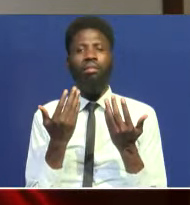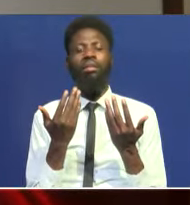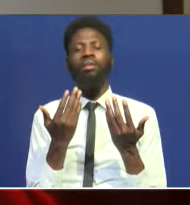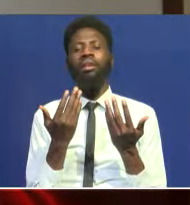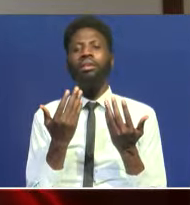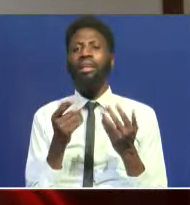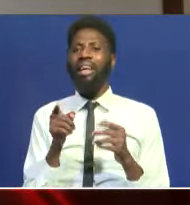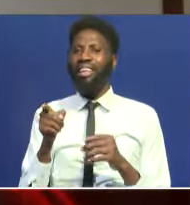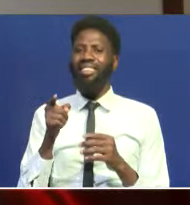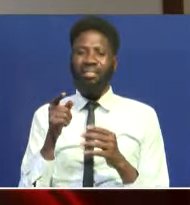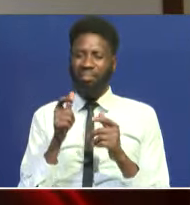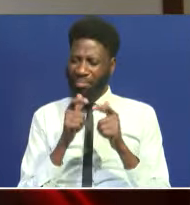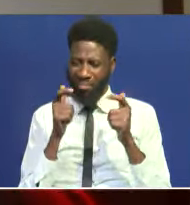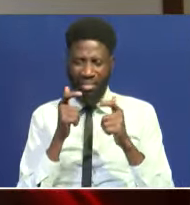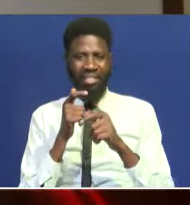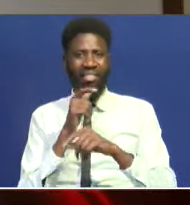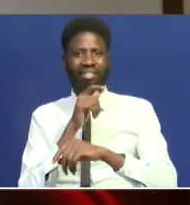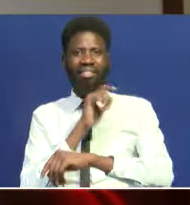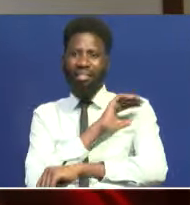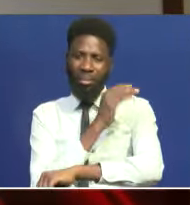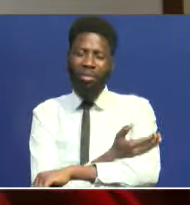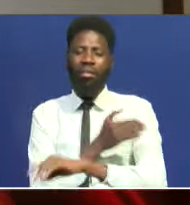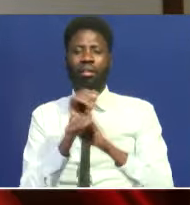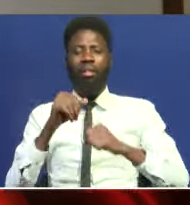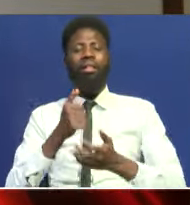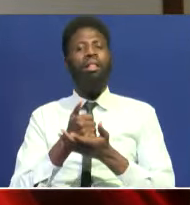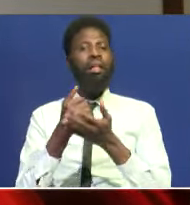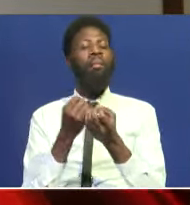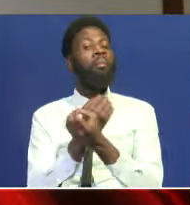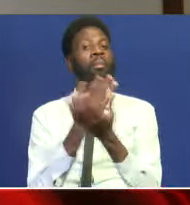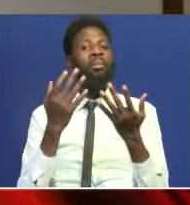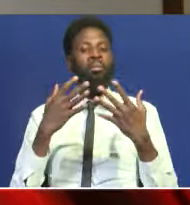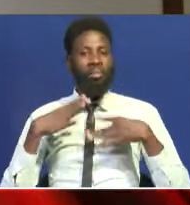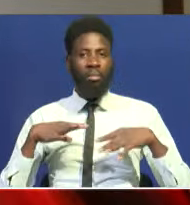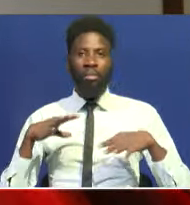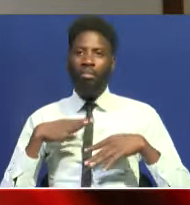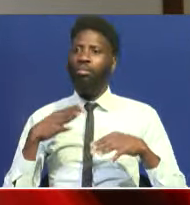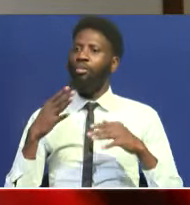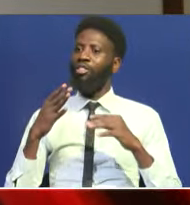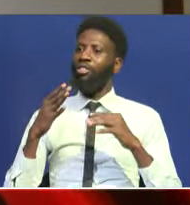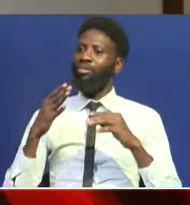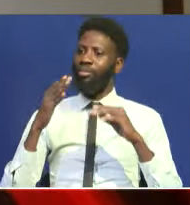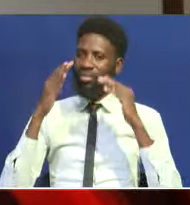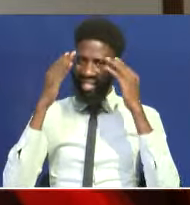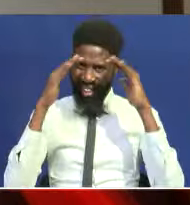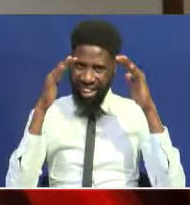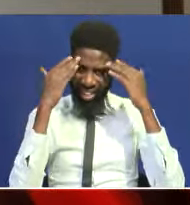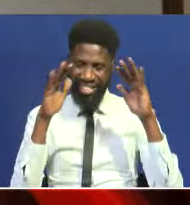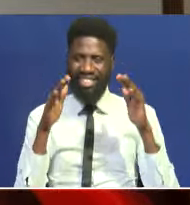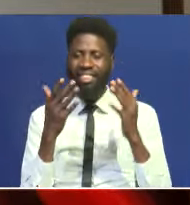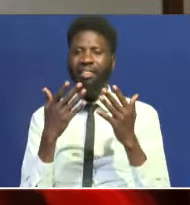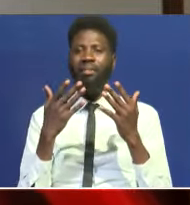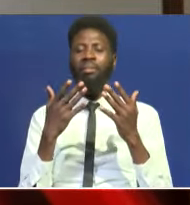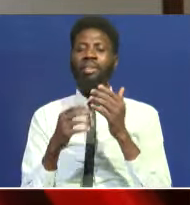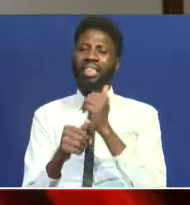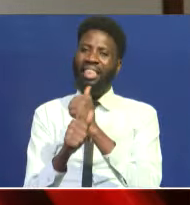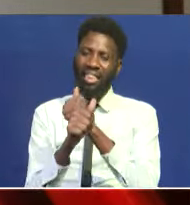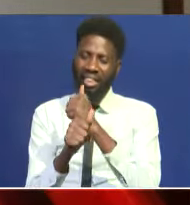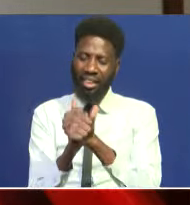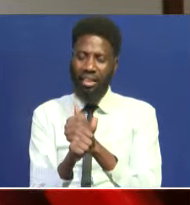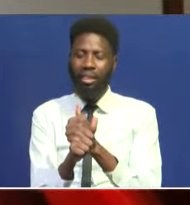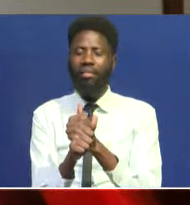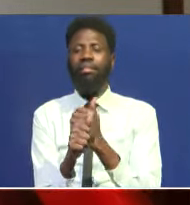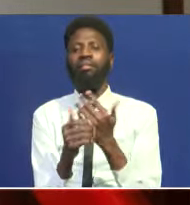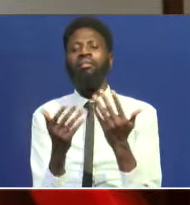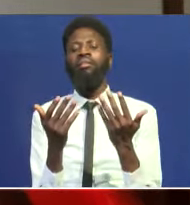wanaweza wakafikia wengi ili kuzidi kuelezea watu athari za mambo haya, ama kwa nini